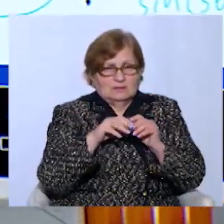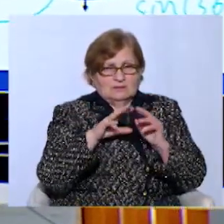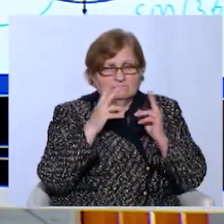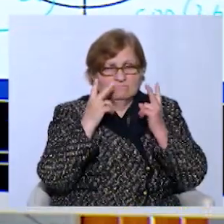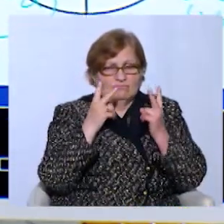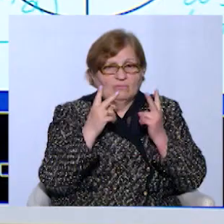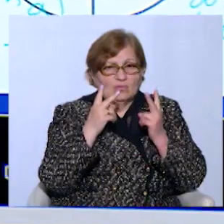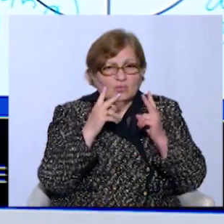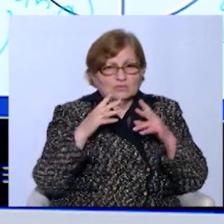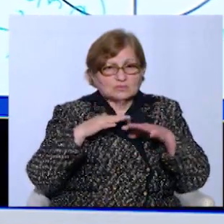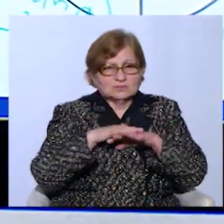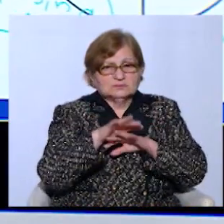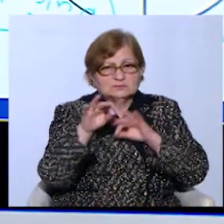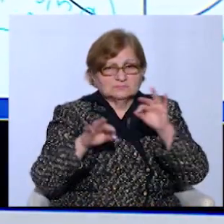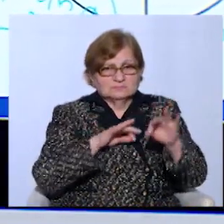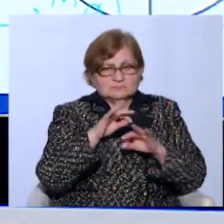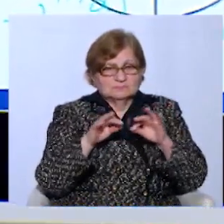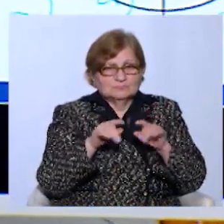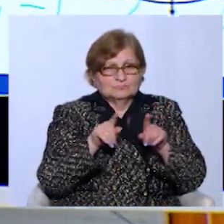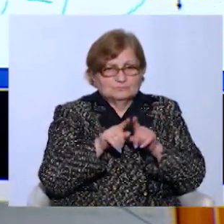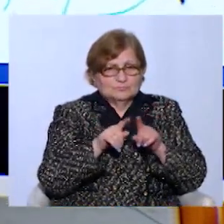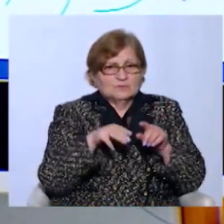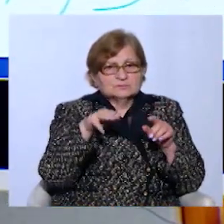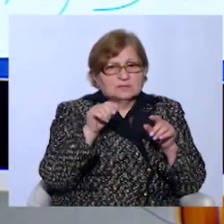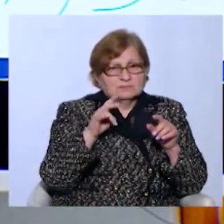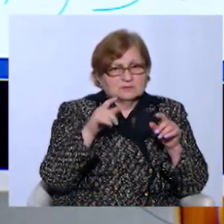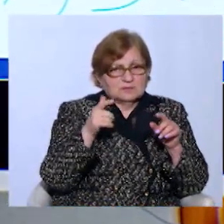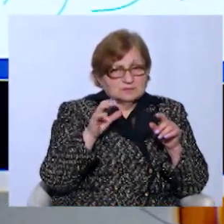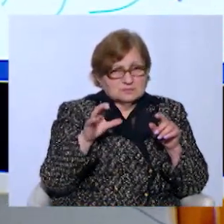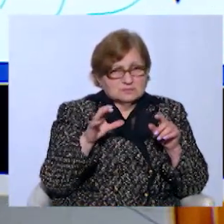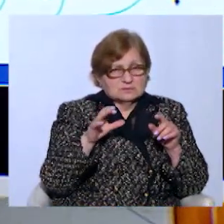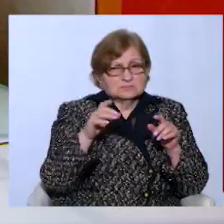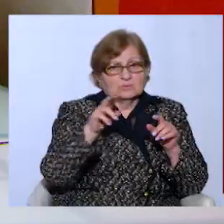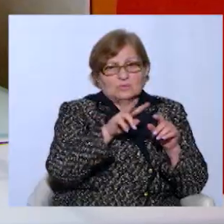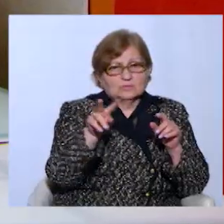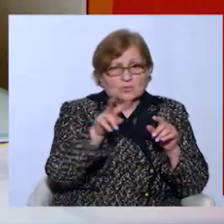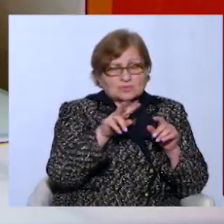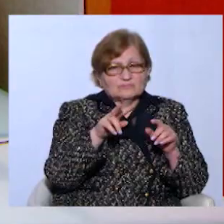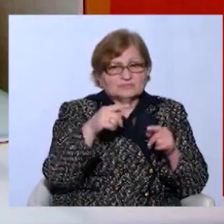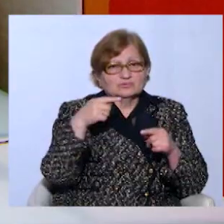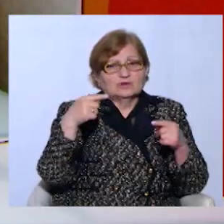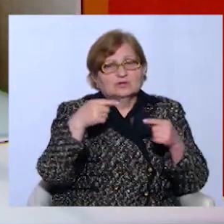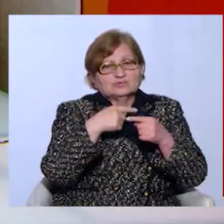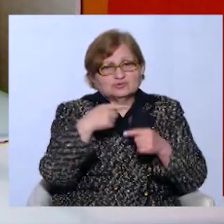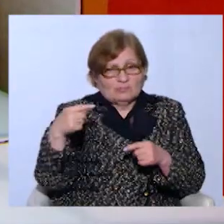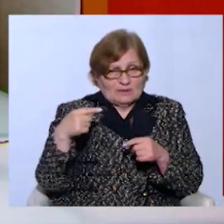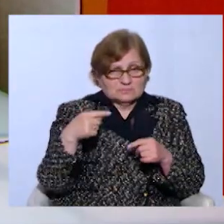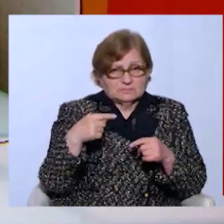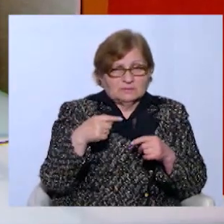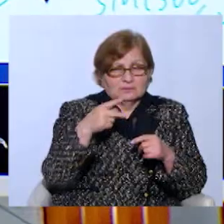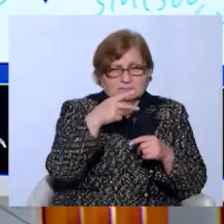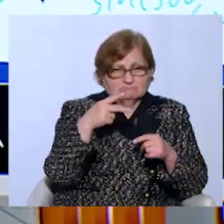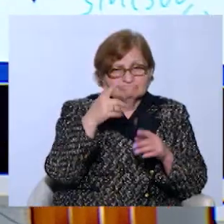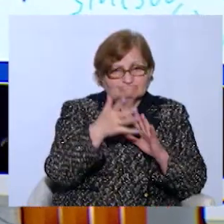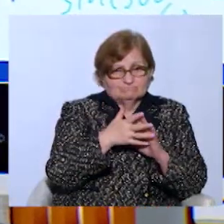ორი ძირითადი ტრიგონომეტრიული ფუნქცია. ასევე რა თქმა უნდა ტანგენსი არის მნიშვნელოვანი, რომელიც არის sinusი და cosinusი შეფარდება. ნუ არ გაგიჭirdებათ აქ შეფარდება